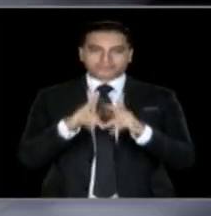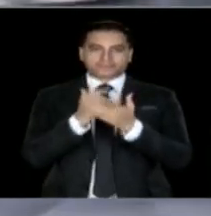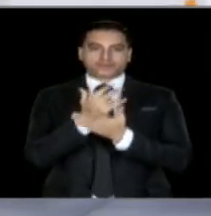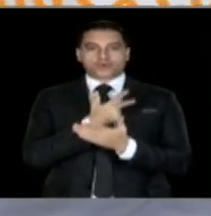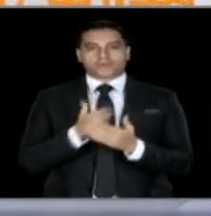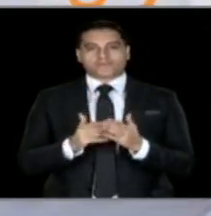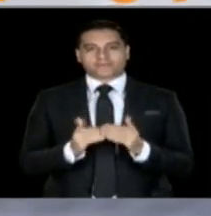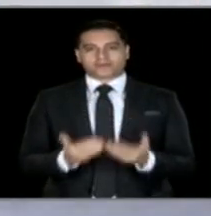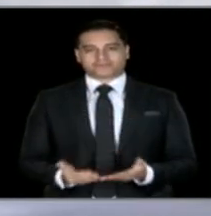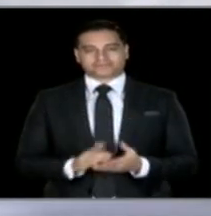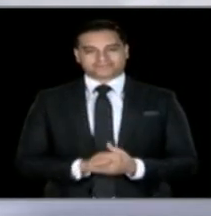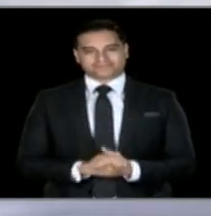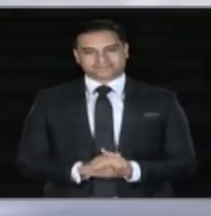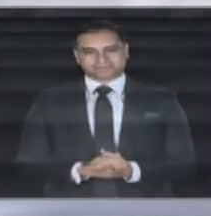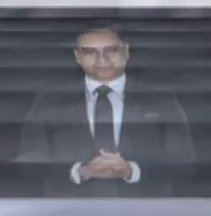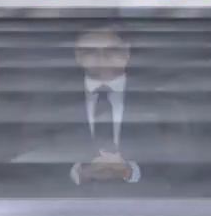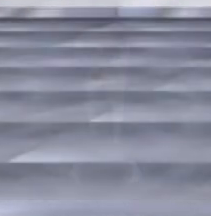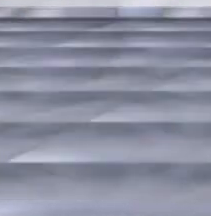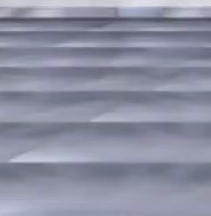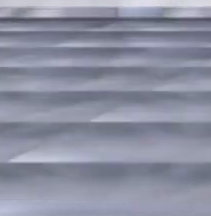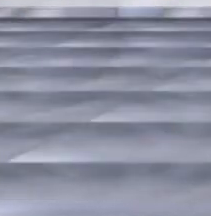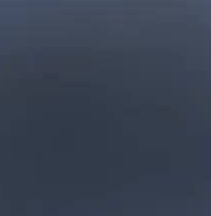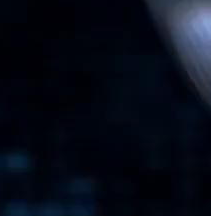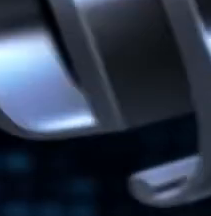الأهلي لتطوير المدارس الحكومية في مصر.